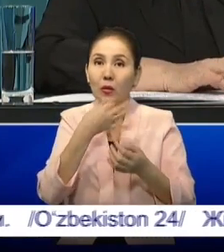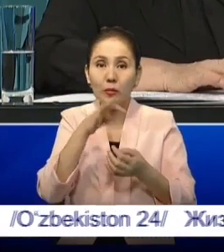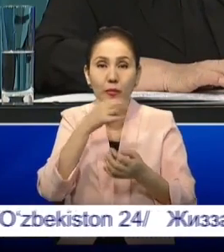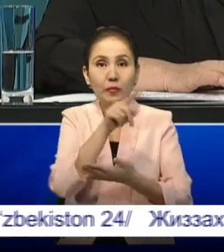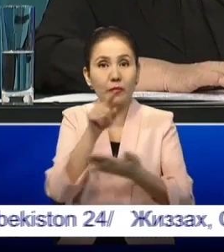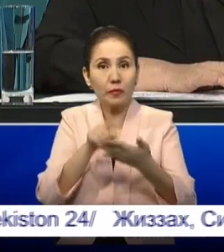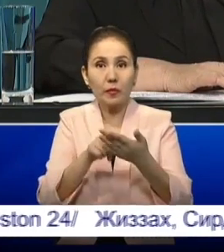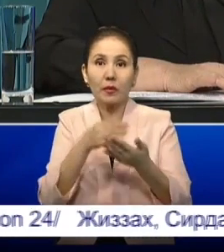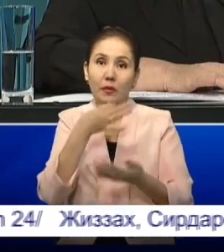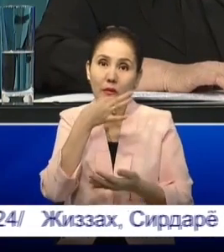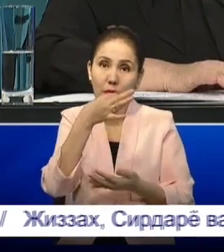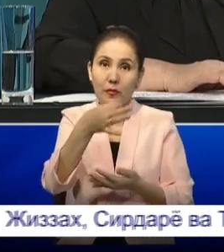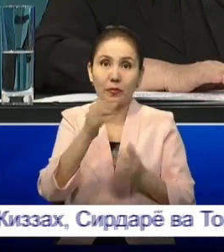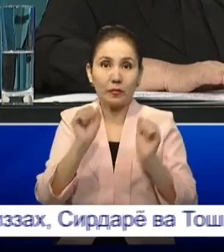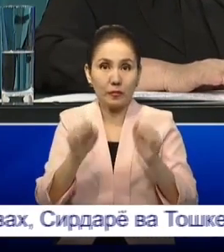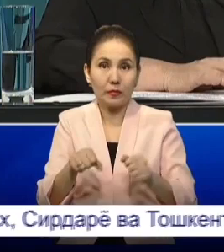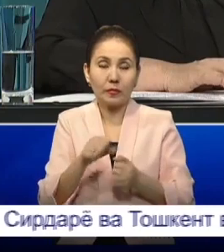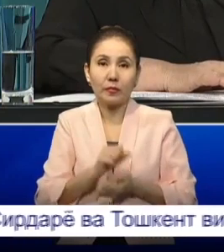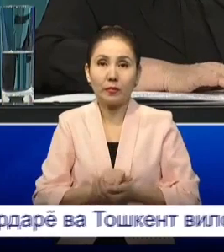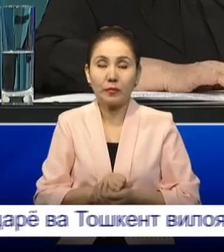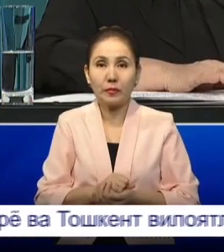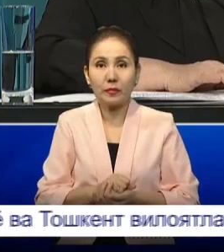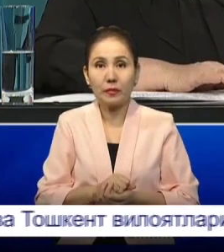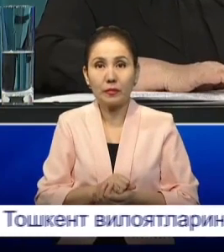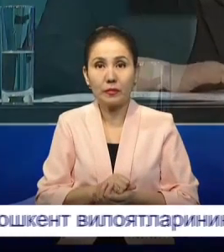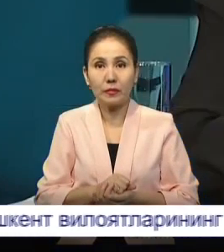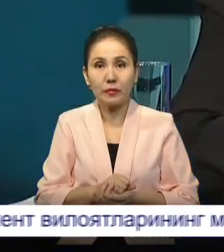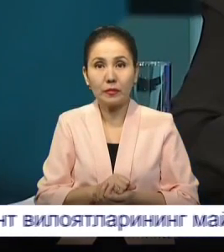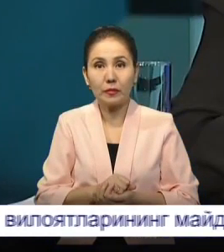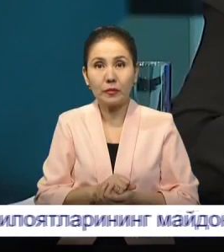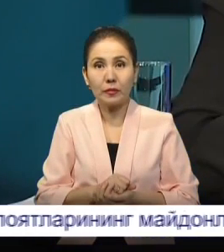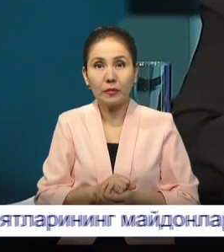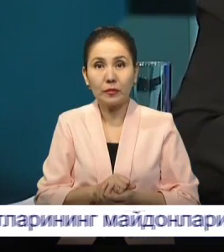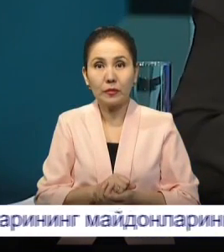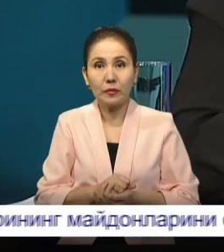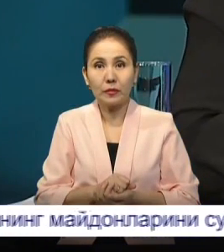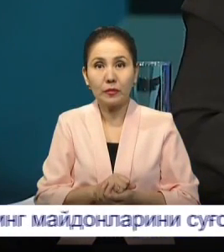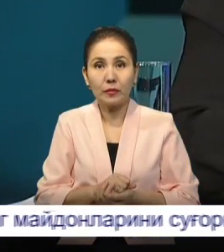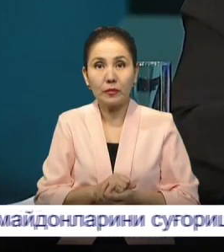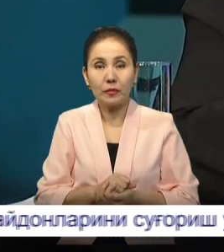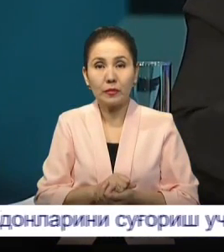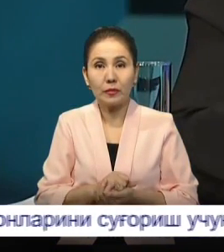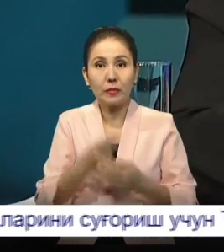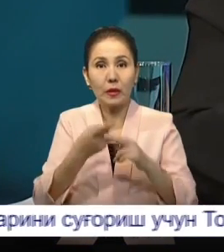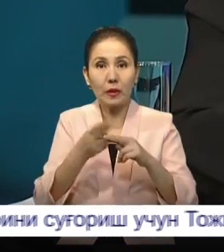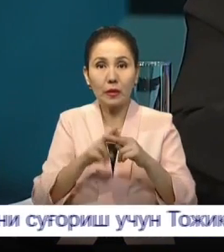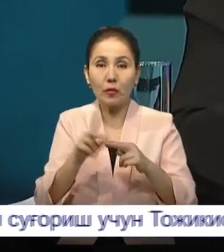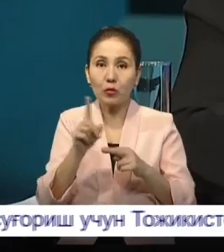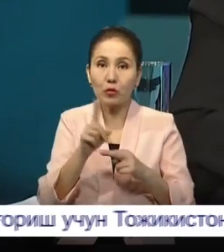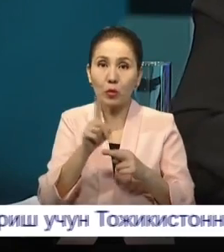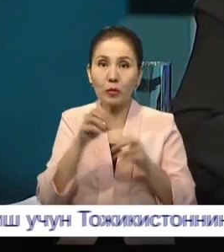savollarga bevosita javob berishmoqda. Сидели в списке изделий медицинского назначения, а для того, чтобы произвести и